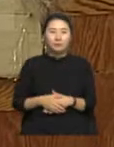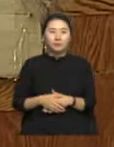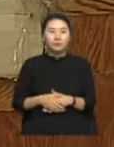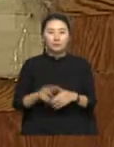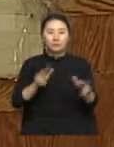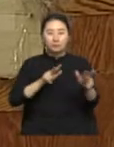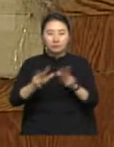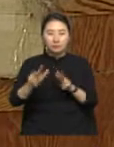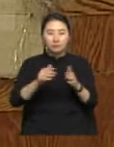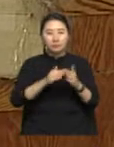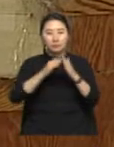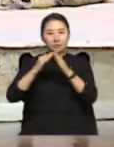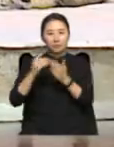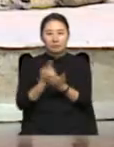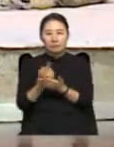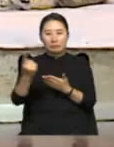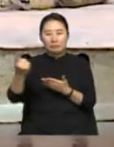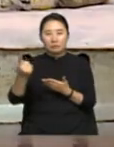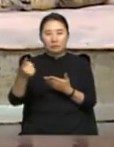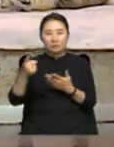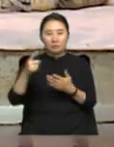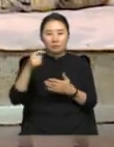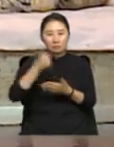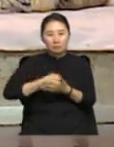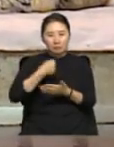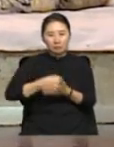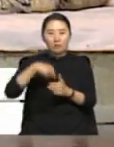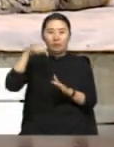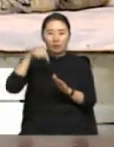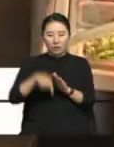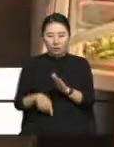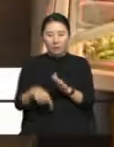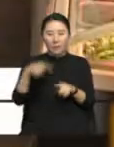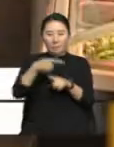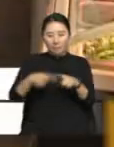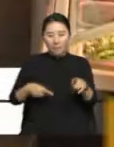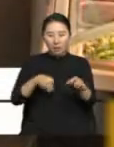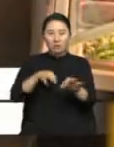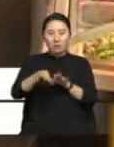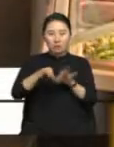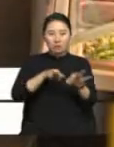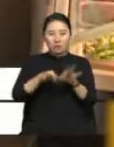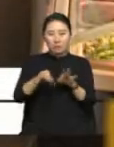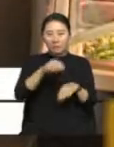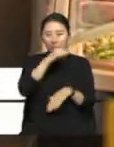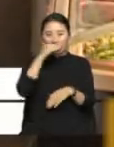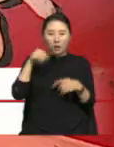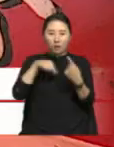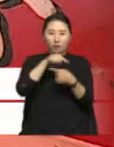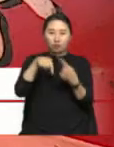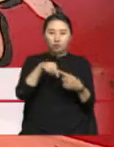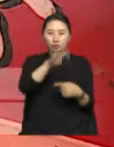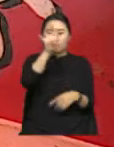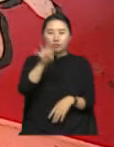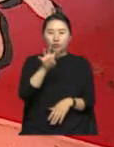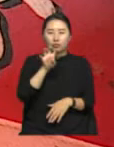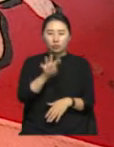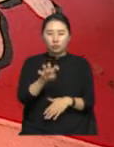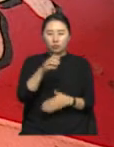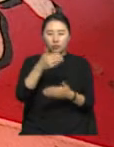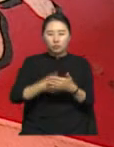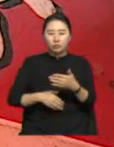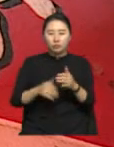당장 시장을 떠나야 하는 상인들의 시름이 깊은 가운데 반토막난 장위시장이 제대로 운영될 수 있을지